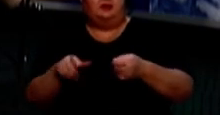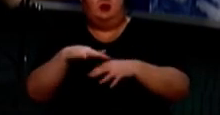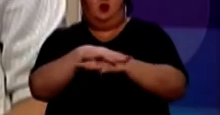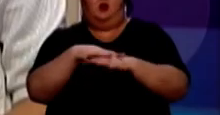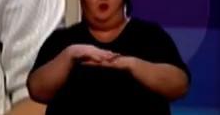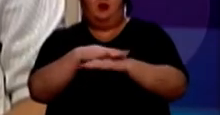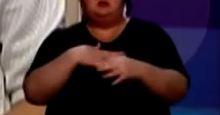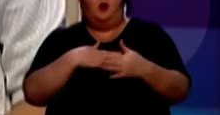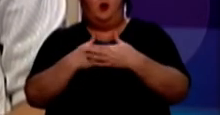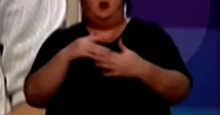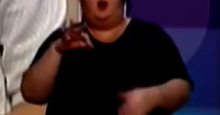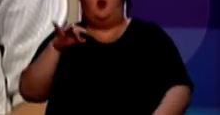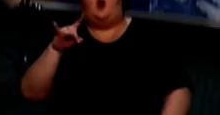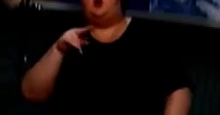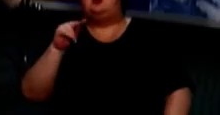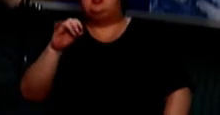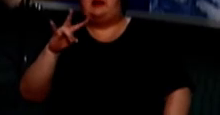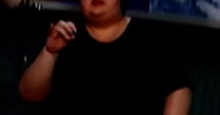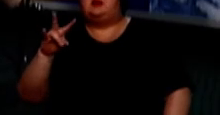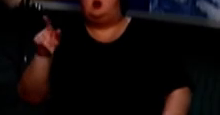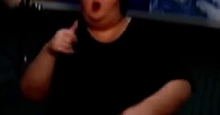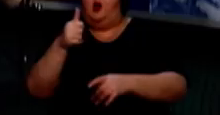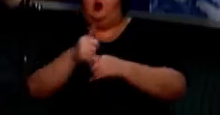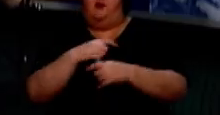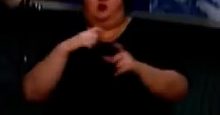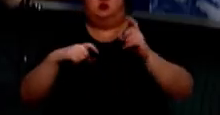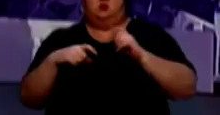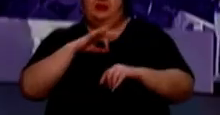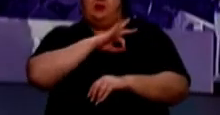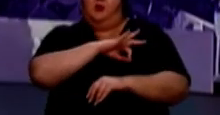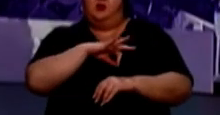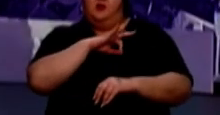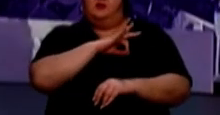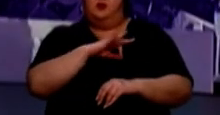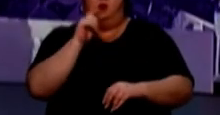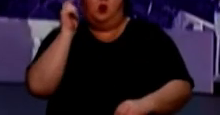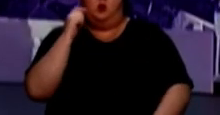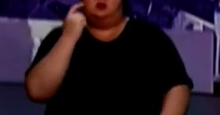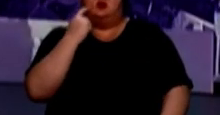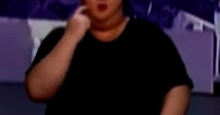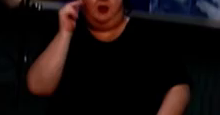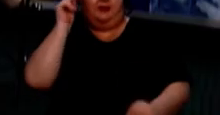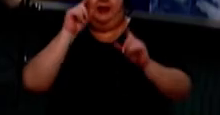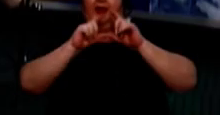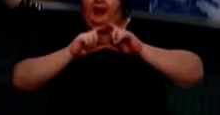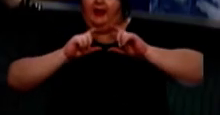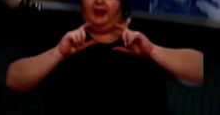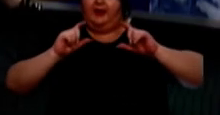Юлією Горичаніною та головою студентського профкому Української медичної стоматологічної академії Вікторією Кравченко.